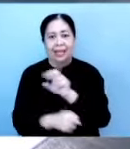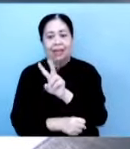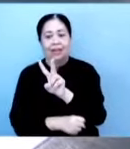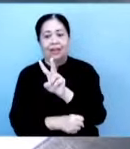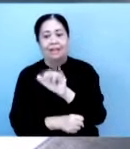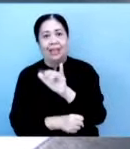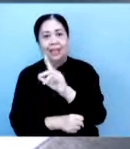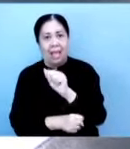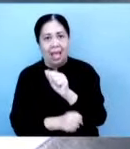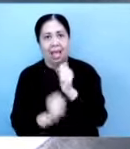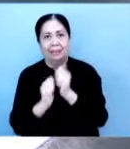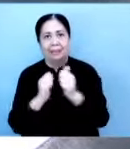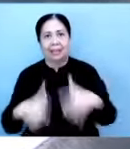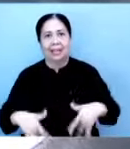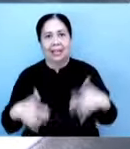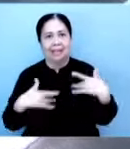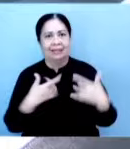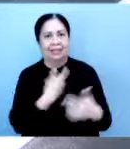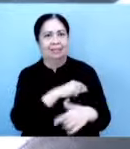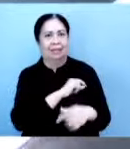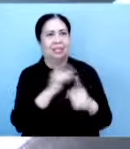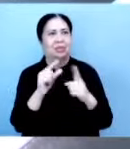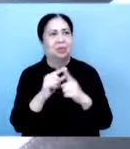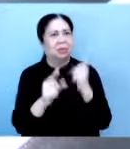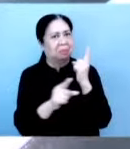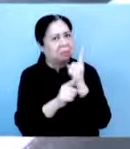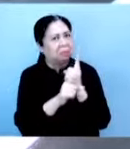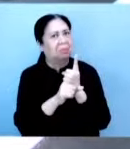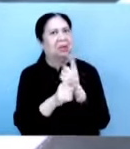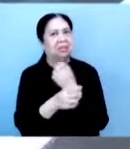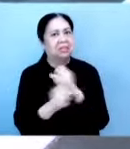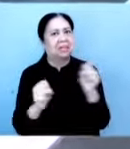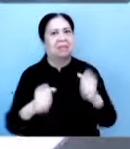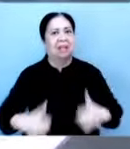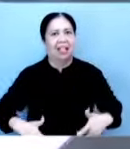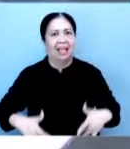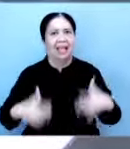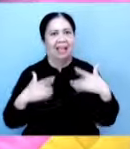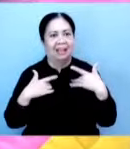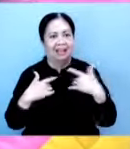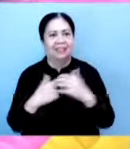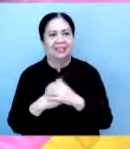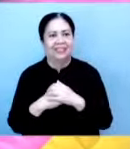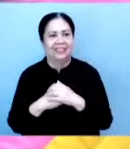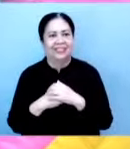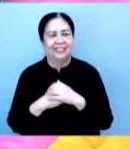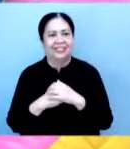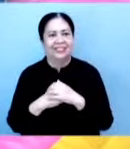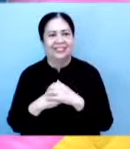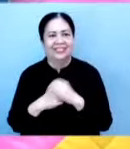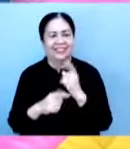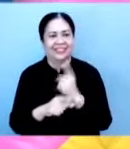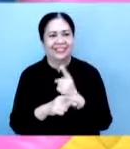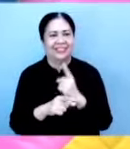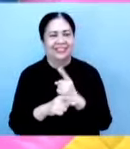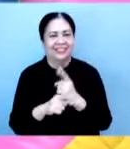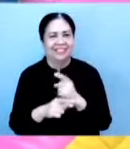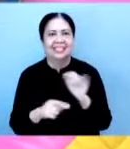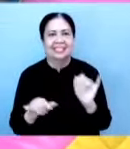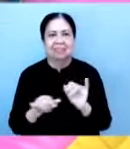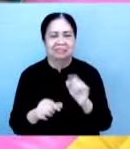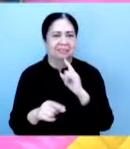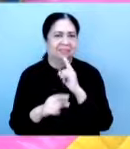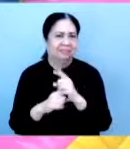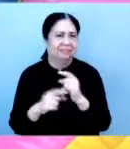yung yun pala yon very interesting Thank you for the Preview Justin yon Ayan ganyan pa rin naman talaga ang